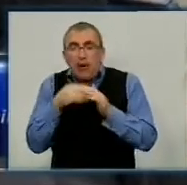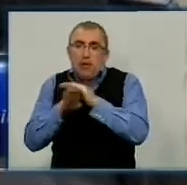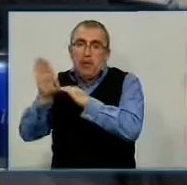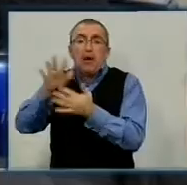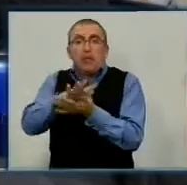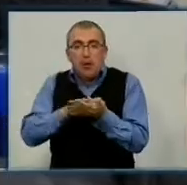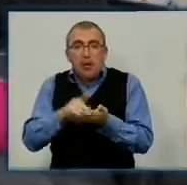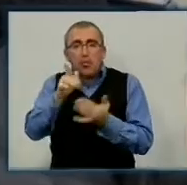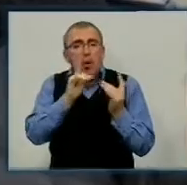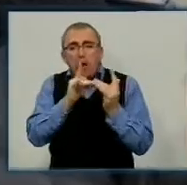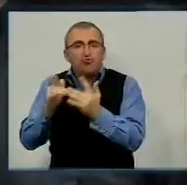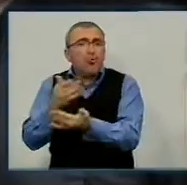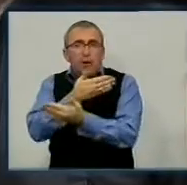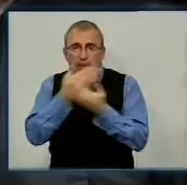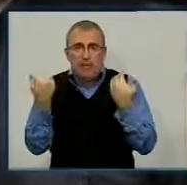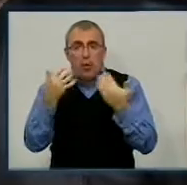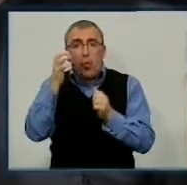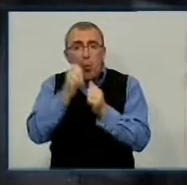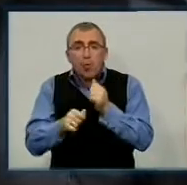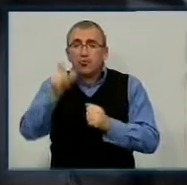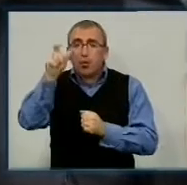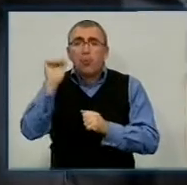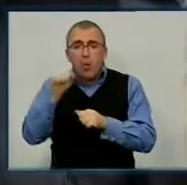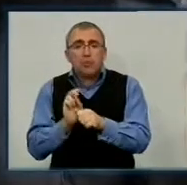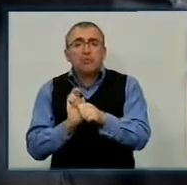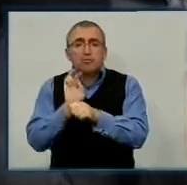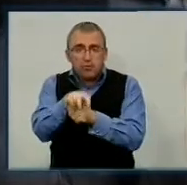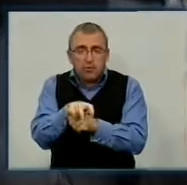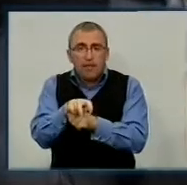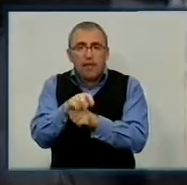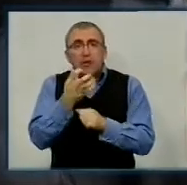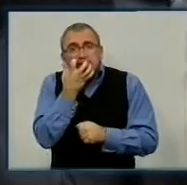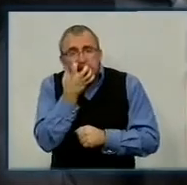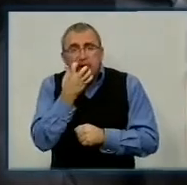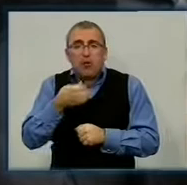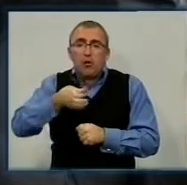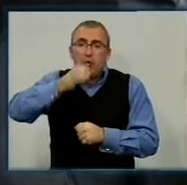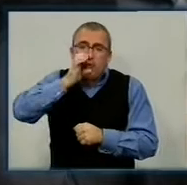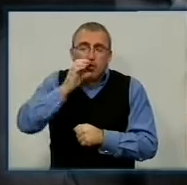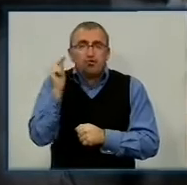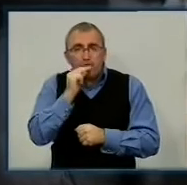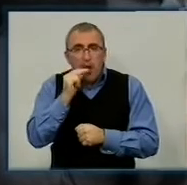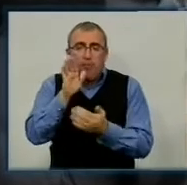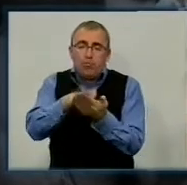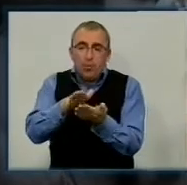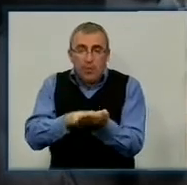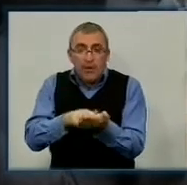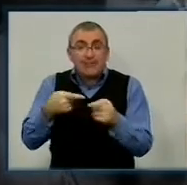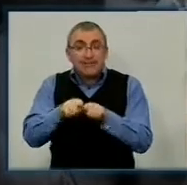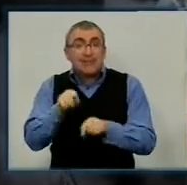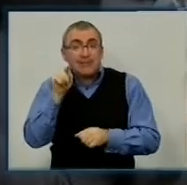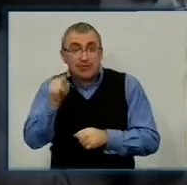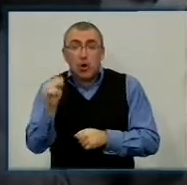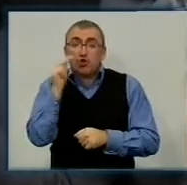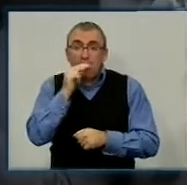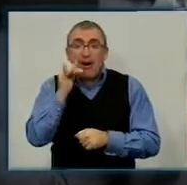ліжок для того щоб спати кожна людина може зайти зігрітися випити гарячого чаю з бутербродом До речі саме це чай